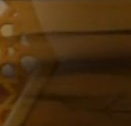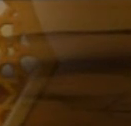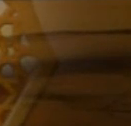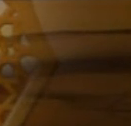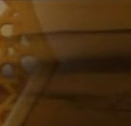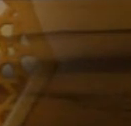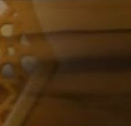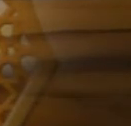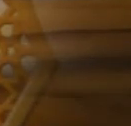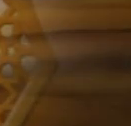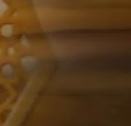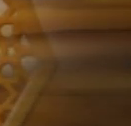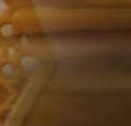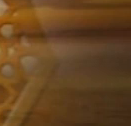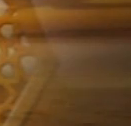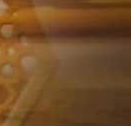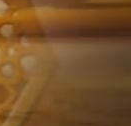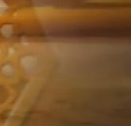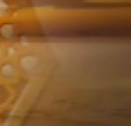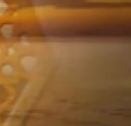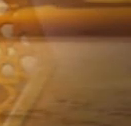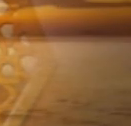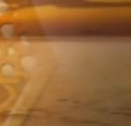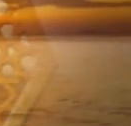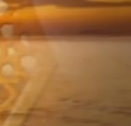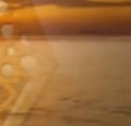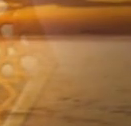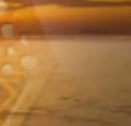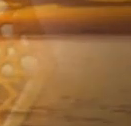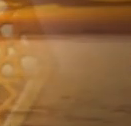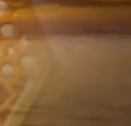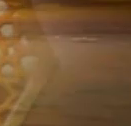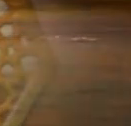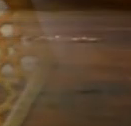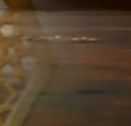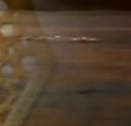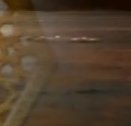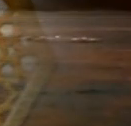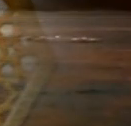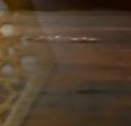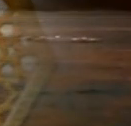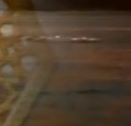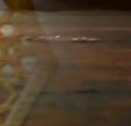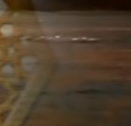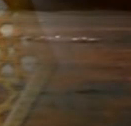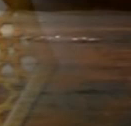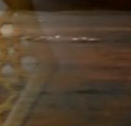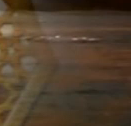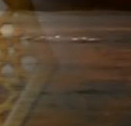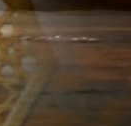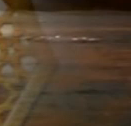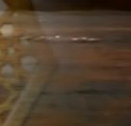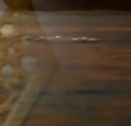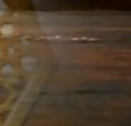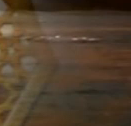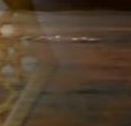ألا أخبركم بأفضل من درجة الصيام والصلاة والصدقة؟ قالوا: بلى